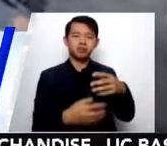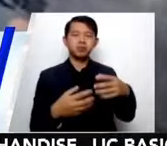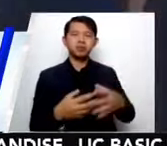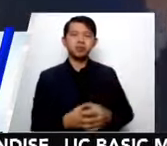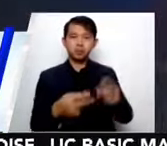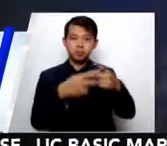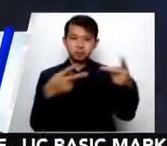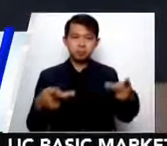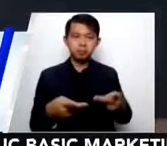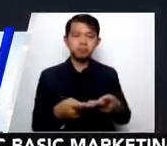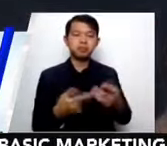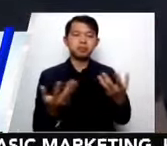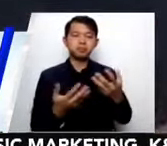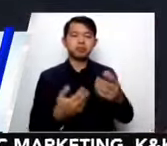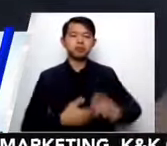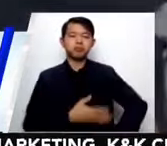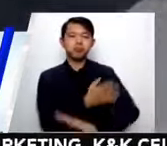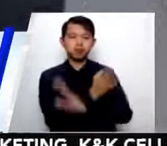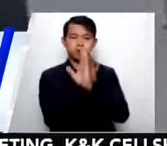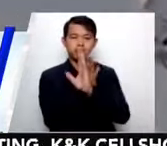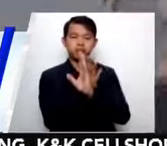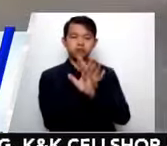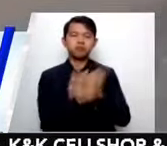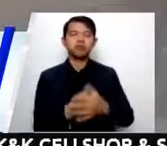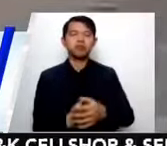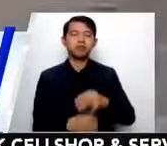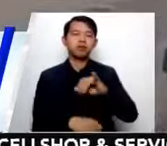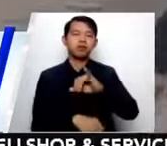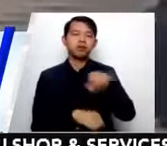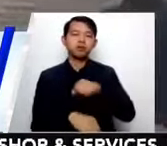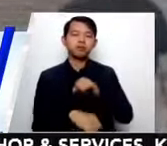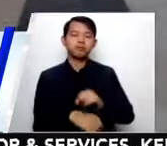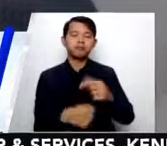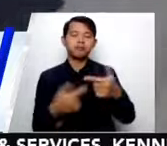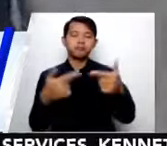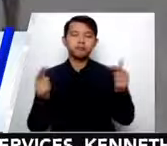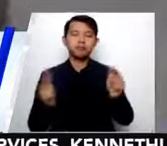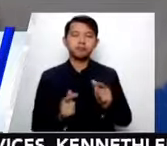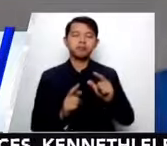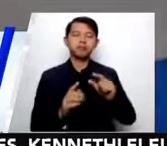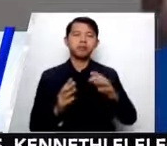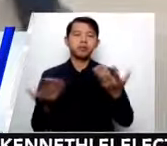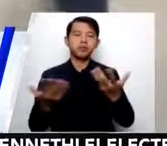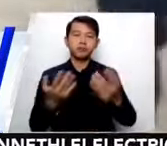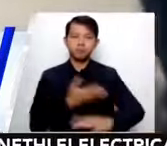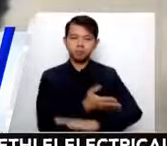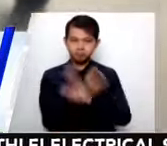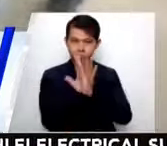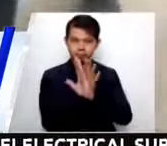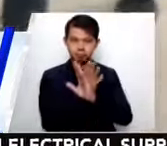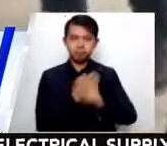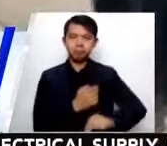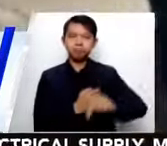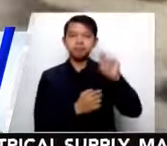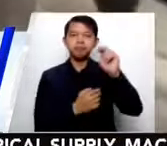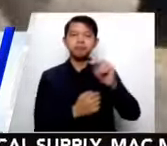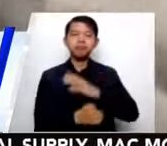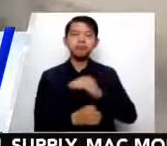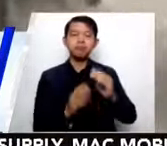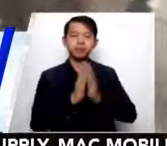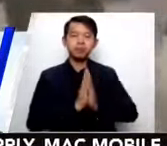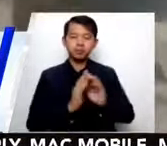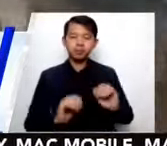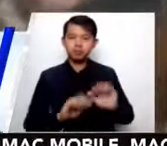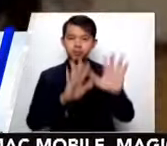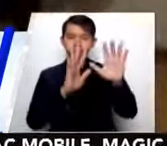City ang property sa Island Garden City of Samal sa Davao del Norte tamayong Prayer Mountain sa Davao del Sur at